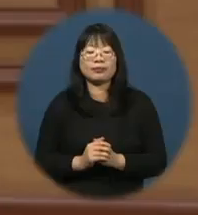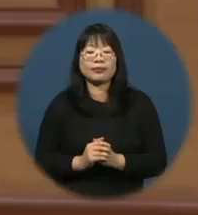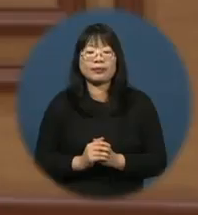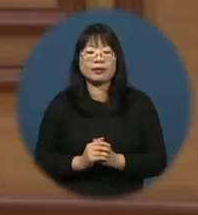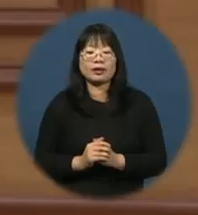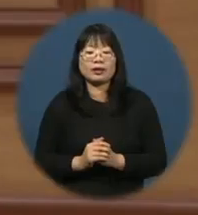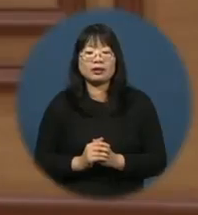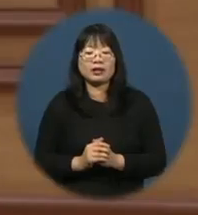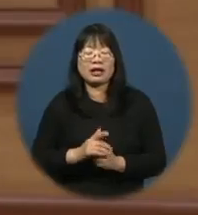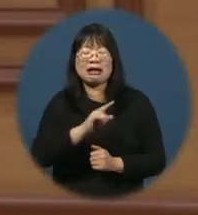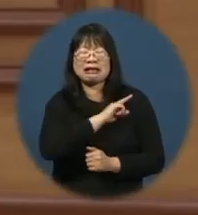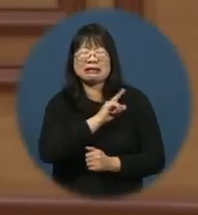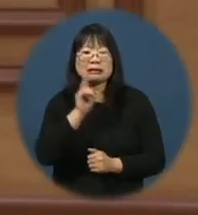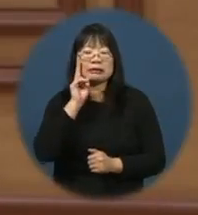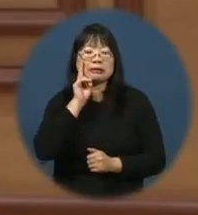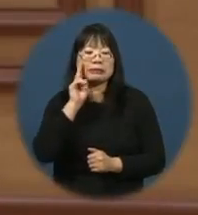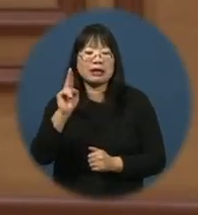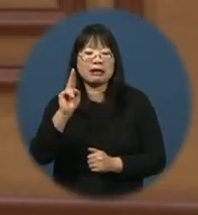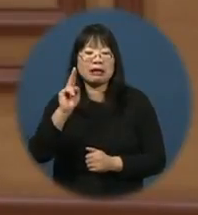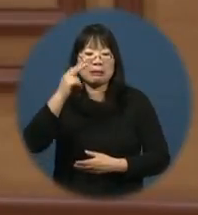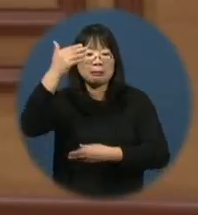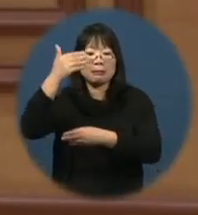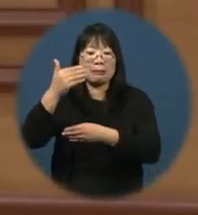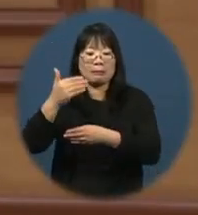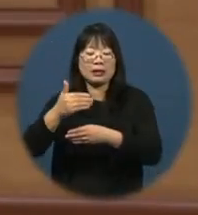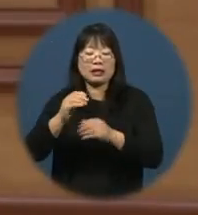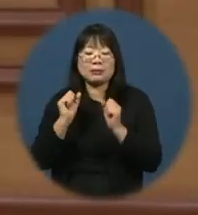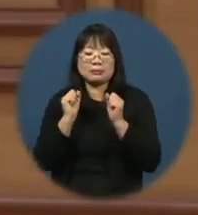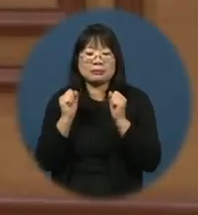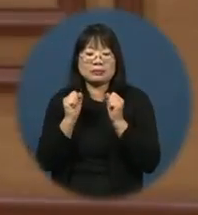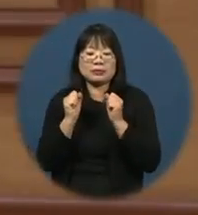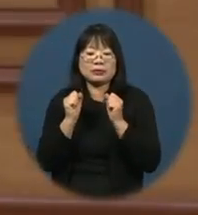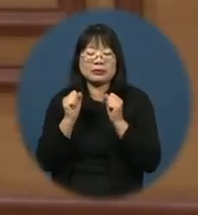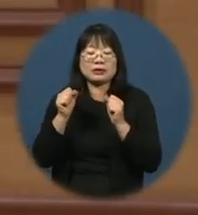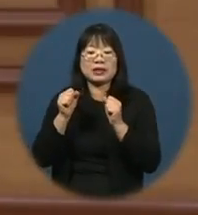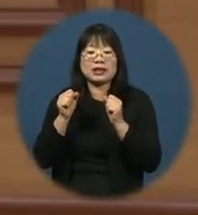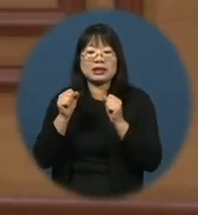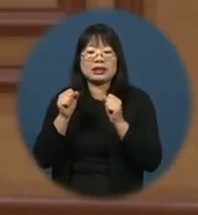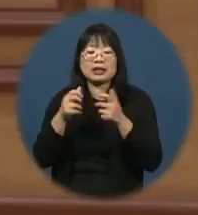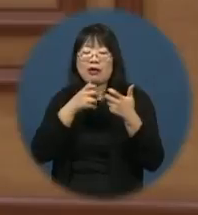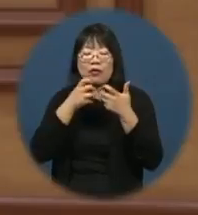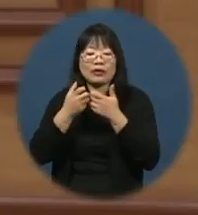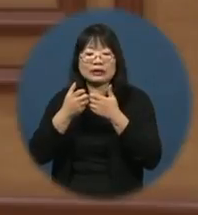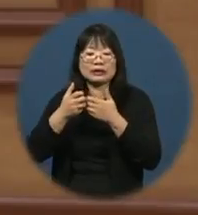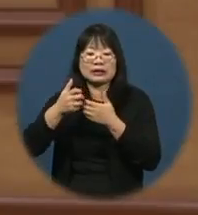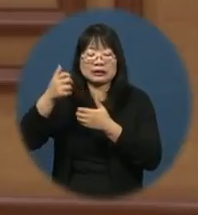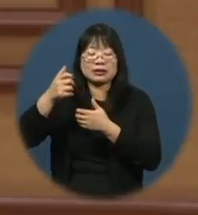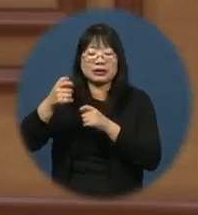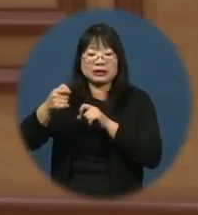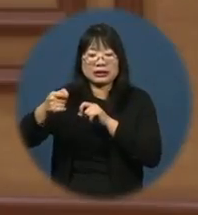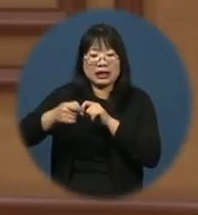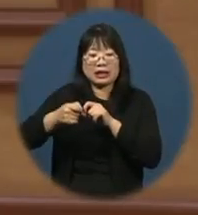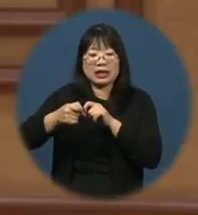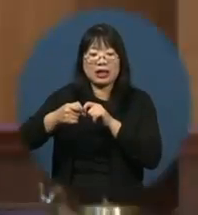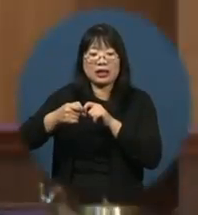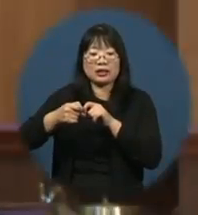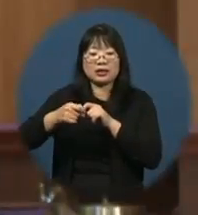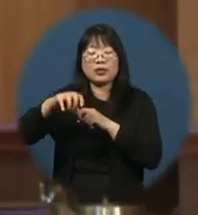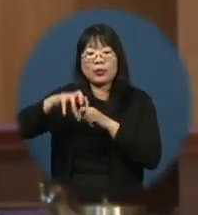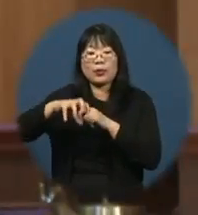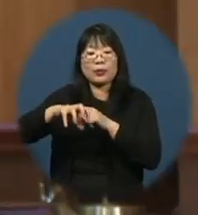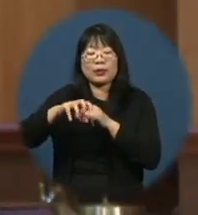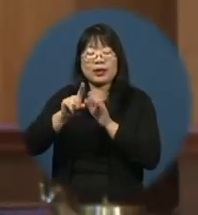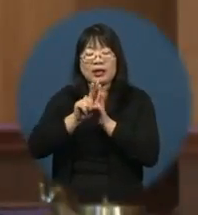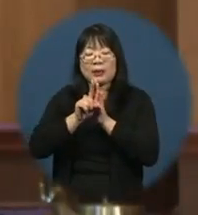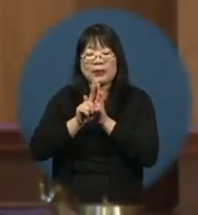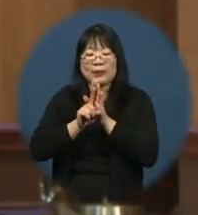극지 중에 아주 극지, 그러니까 북극권에 들어가게 되면은 그 북극 근처에서는 아주 온도가 낮아서